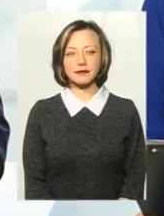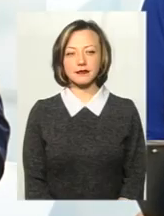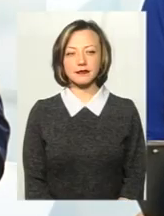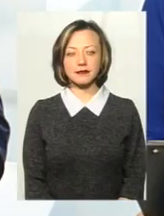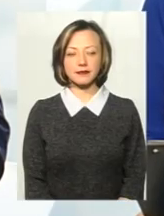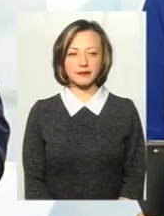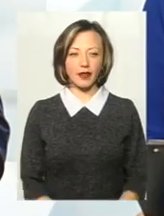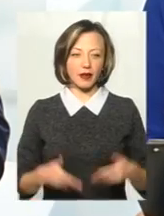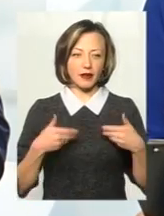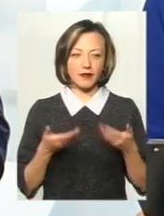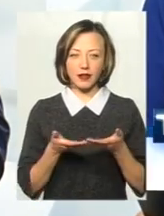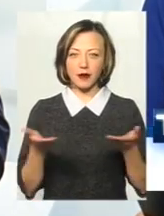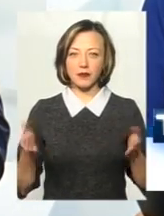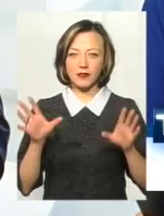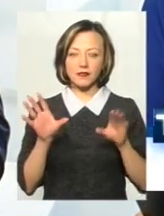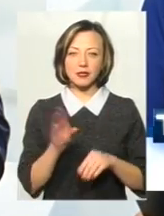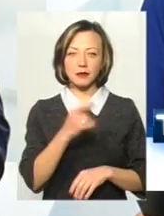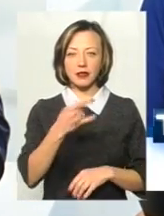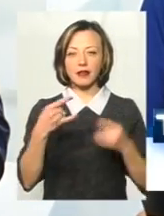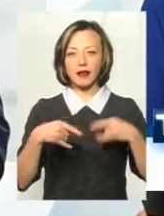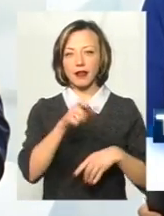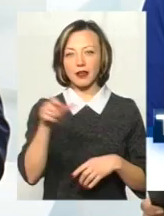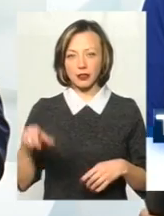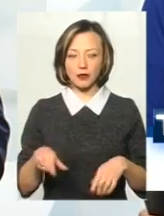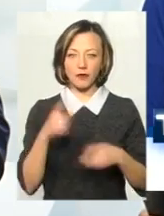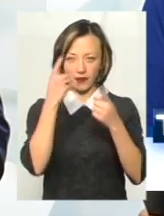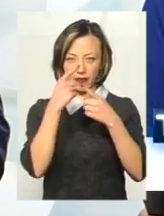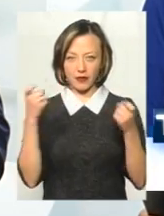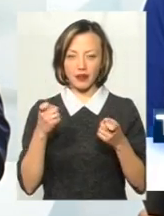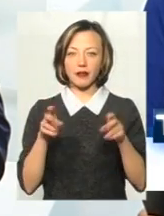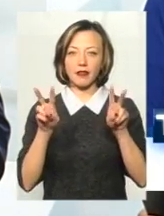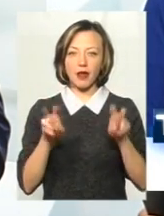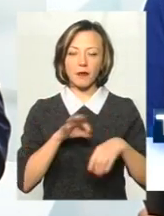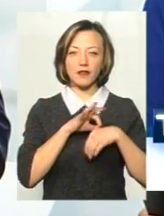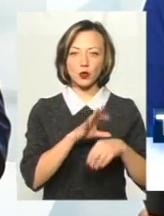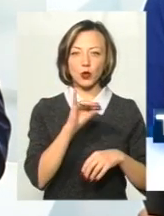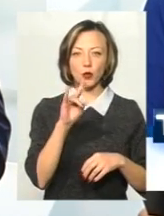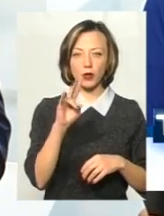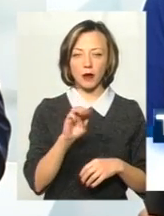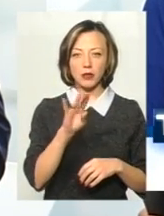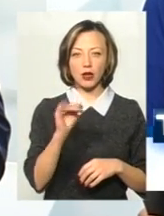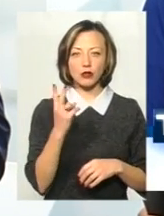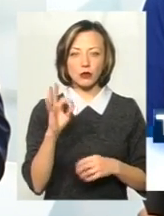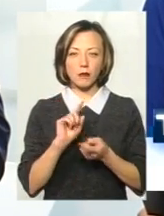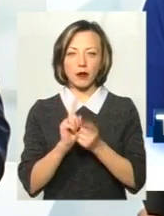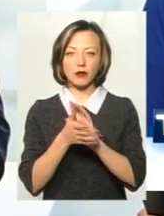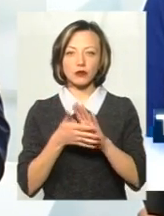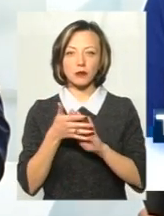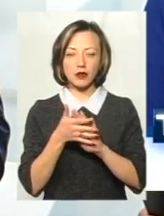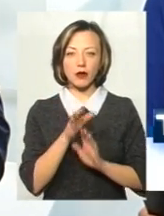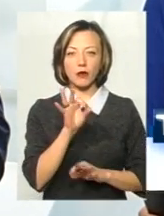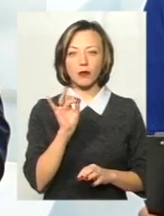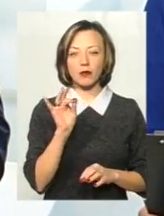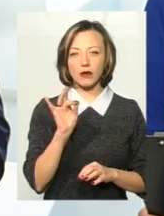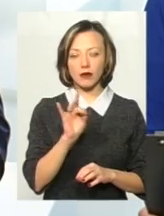Мої вітання усім телеглядачам «Поділля Центр». В ефірі тема. Сьогодні для вас в студії працює ведуча Юна Мітрашко, переклад на жестову мову Оля